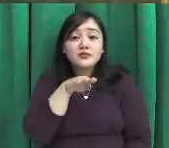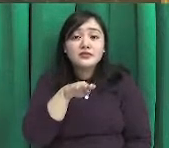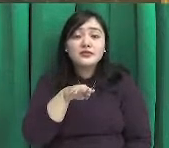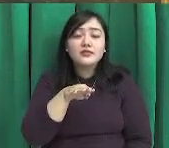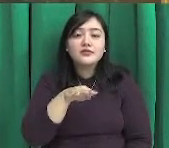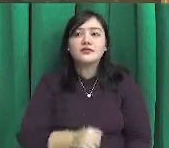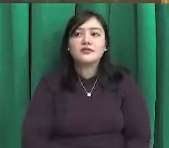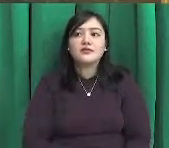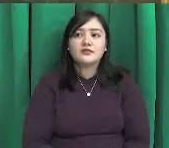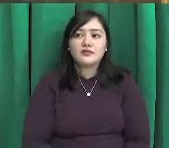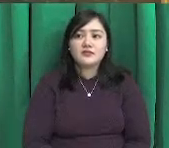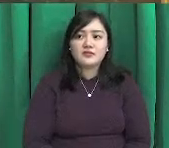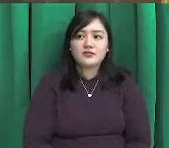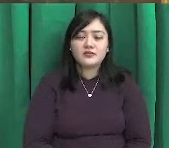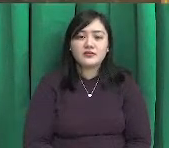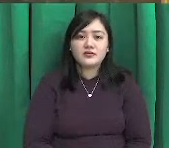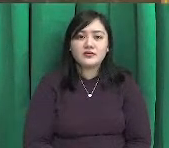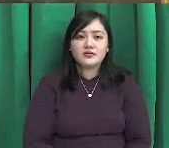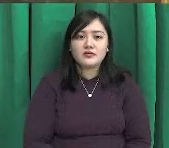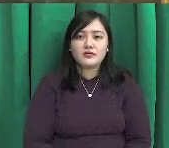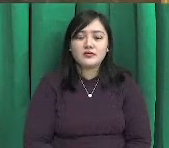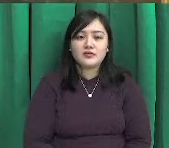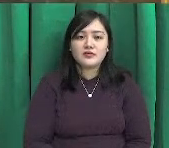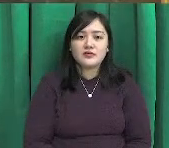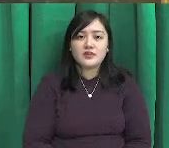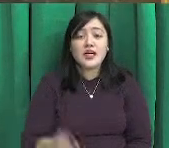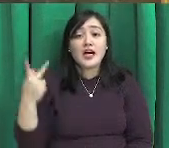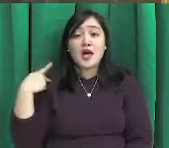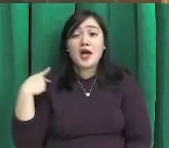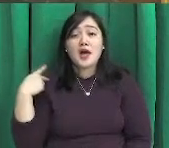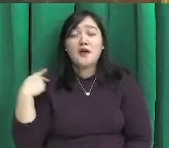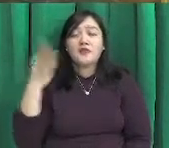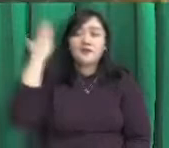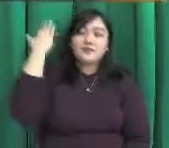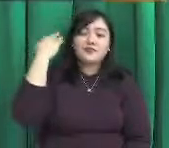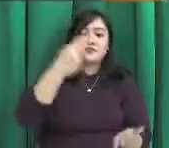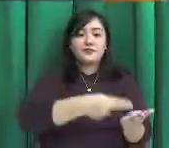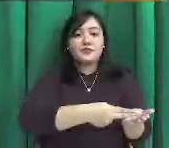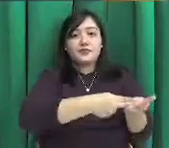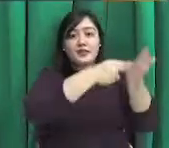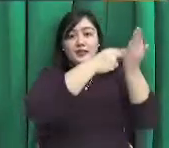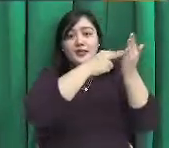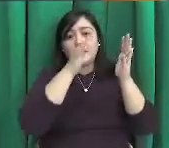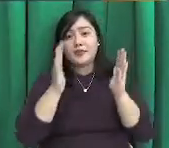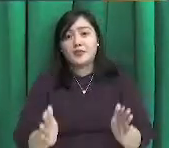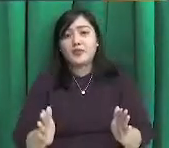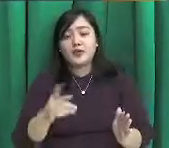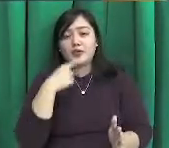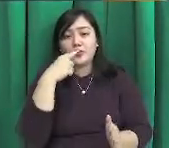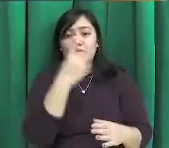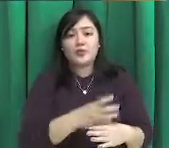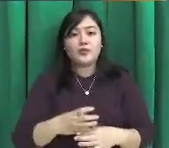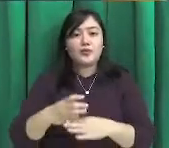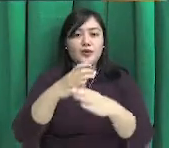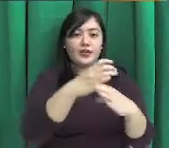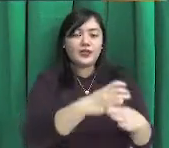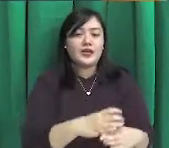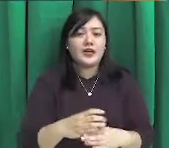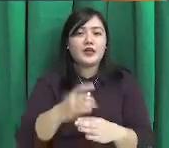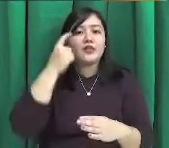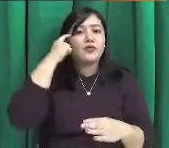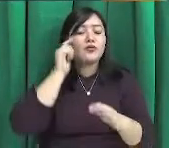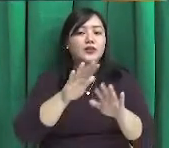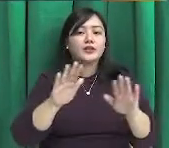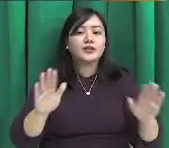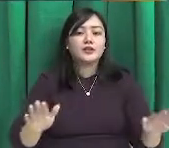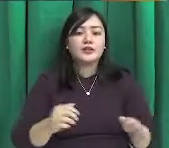kahit na may kasama kami sa bahay noon na nag-aalaga, ano po, yung prayer ko, pagdating ko, maabutan ko yung